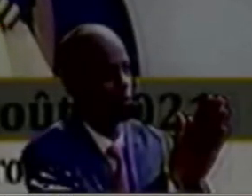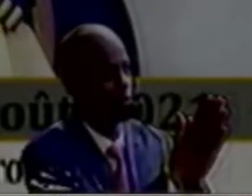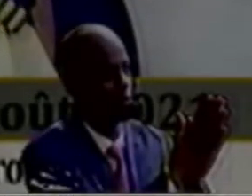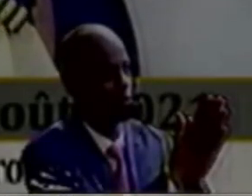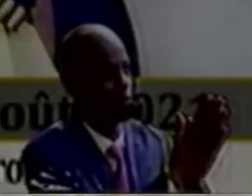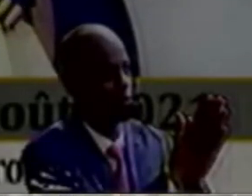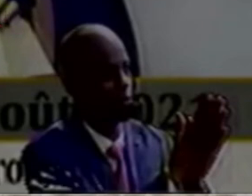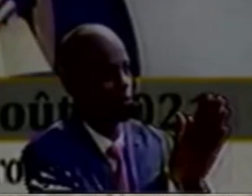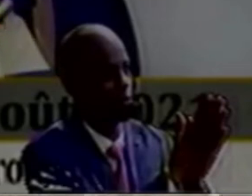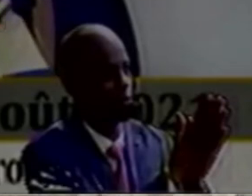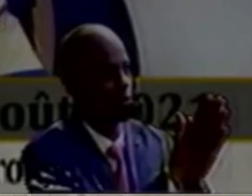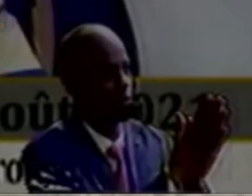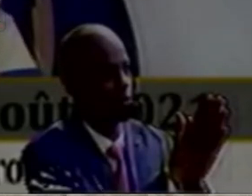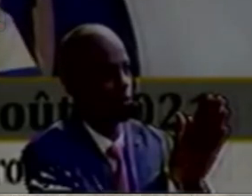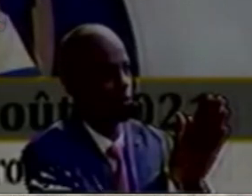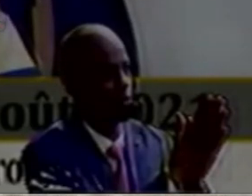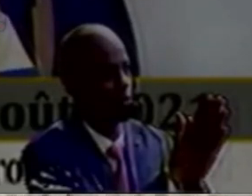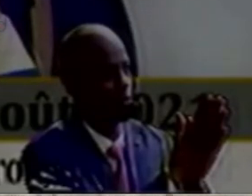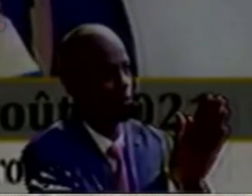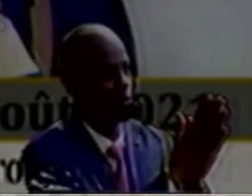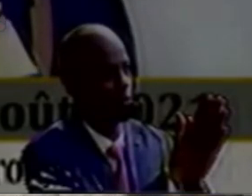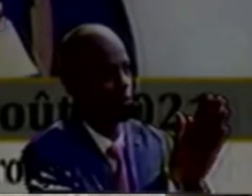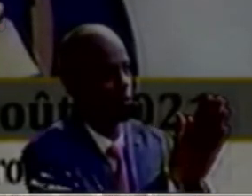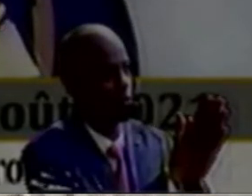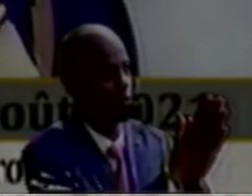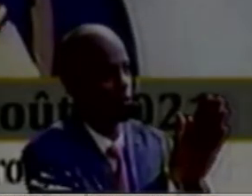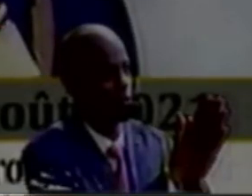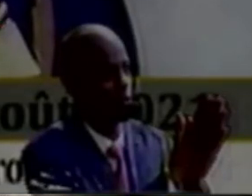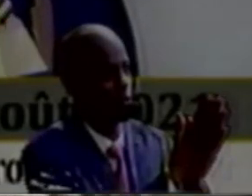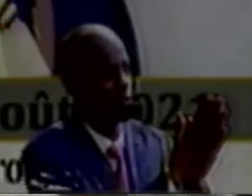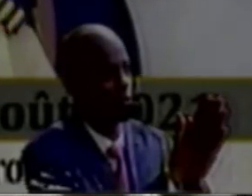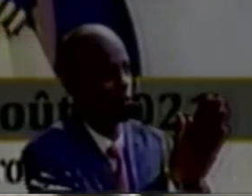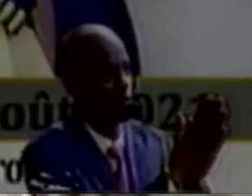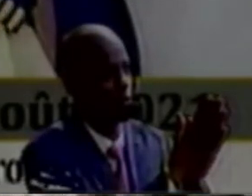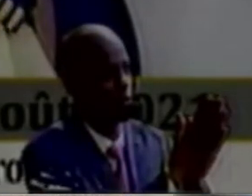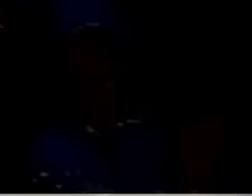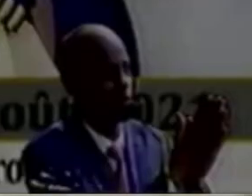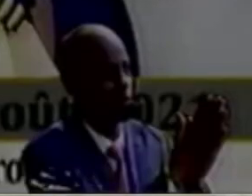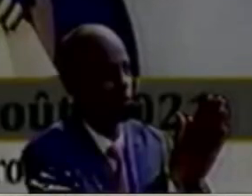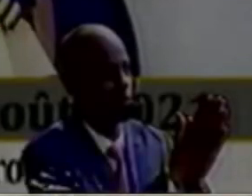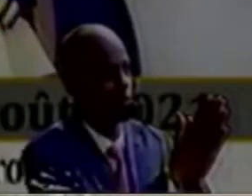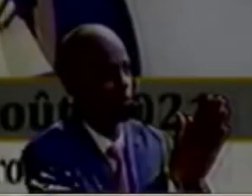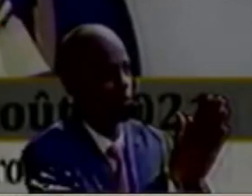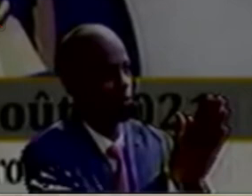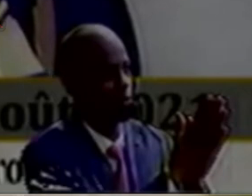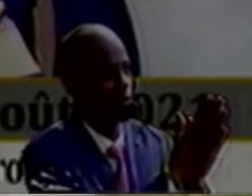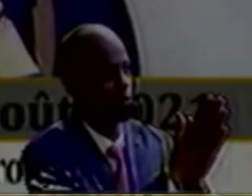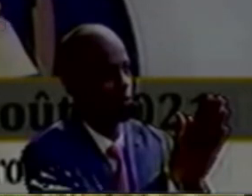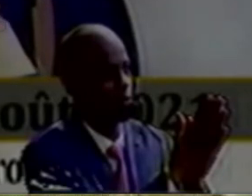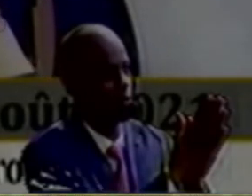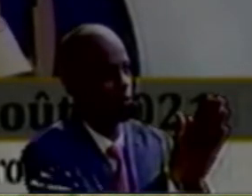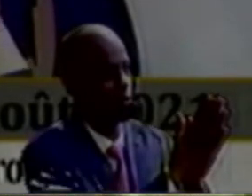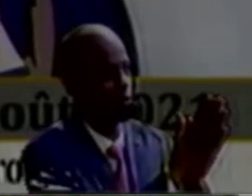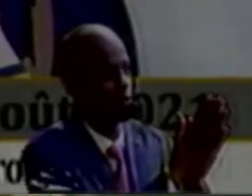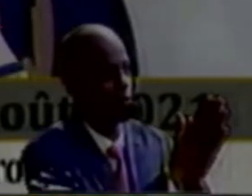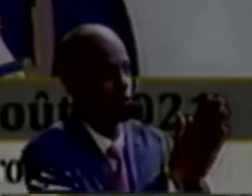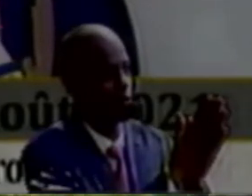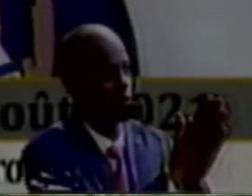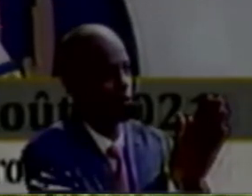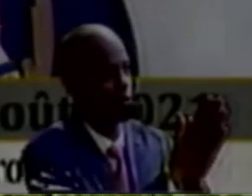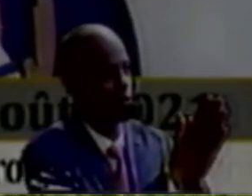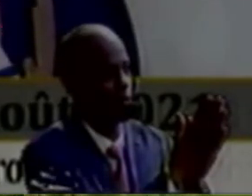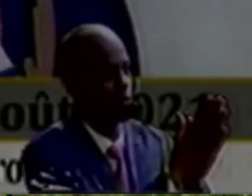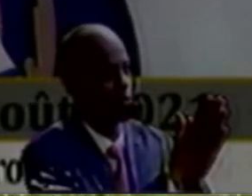dire qui est là capable faire partie de convoi qui prend dans le Grand Sud. N'a fait connaître que numéro 122 ça capable de recevoir